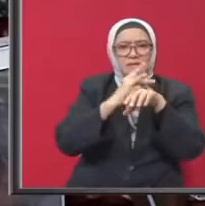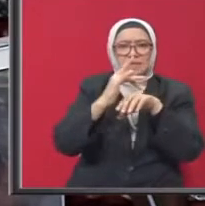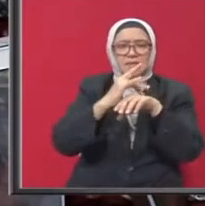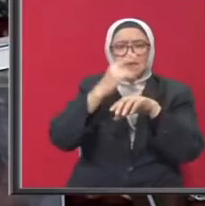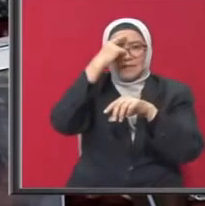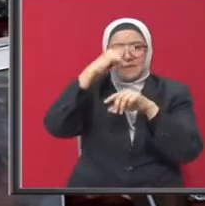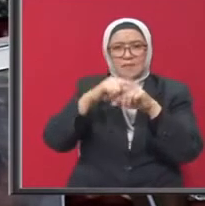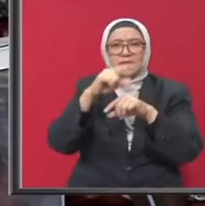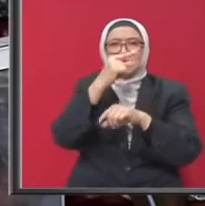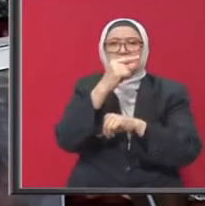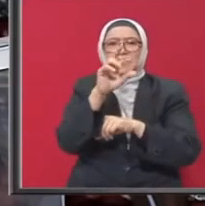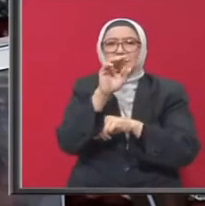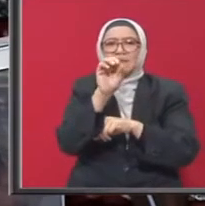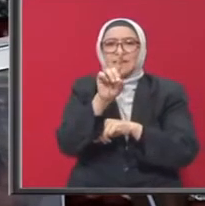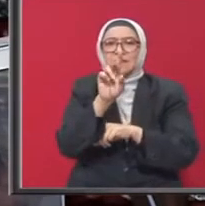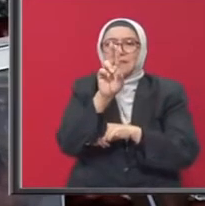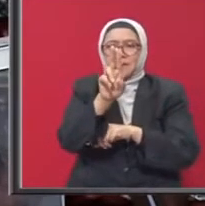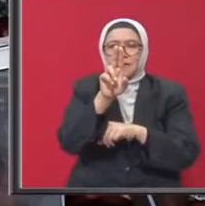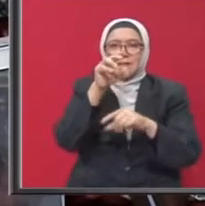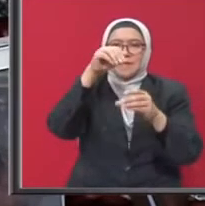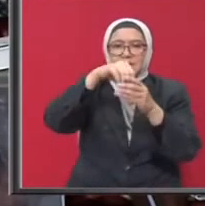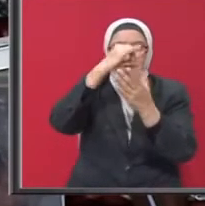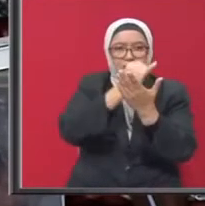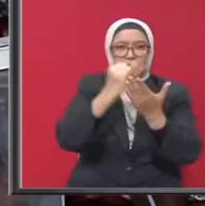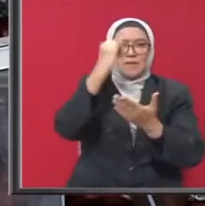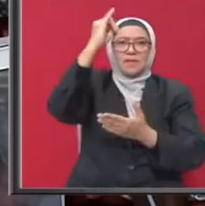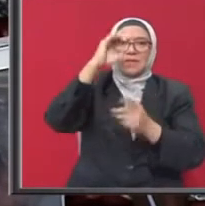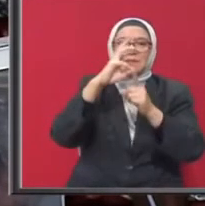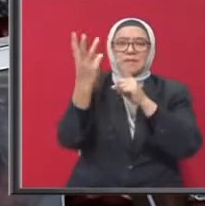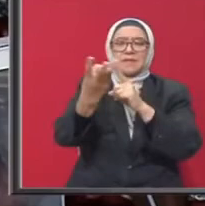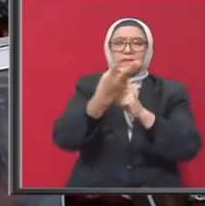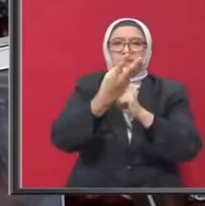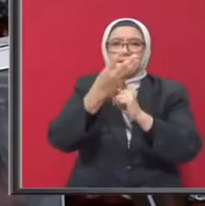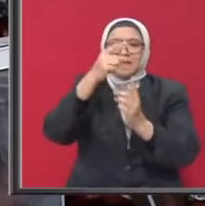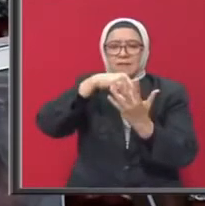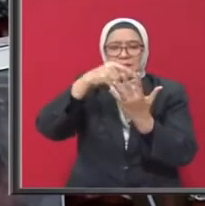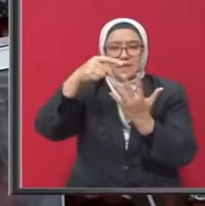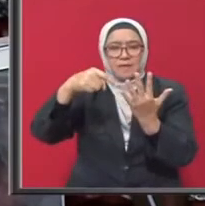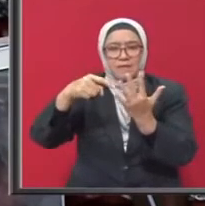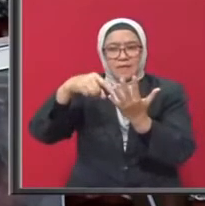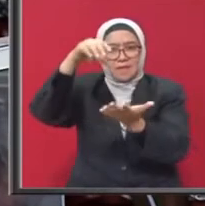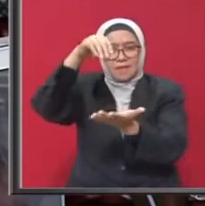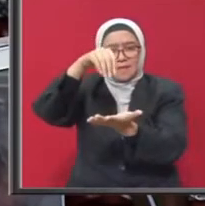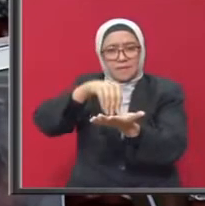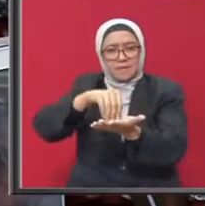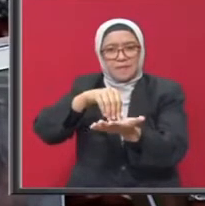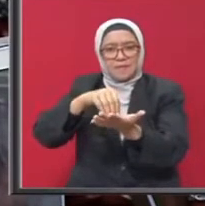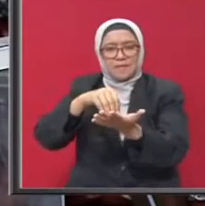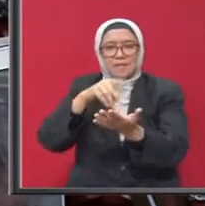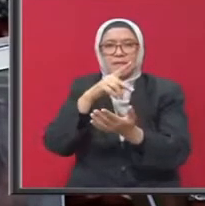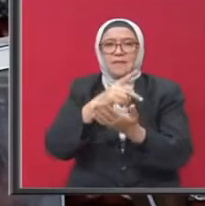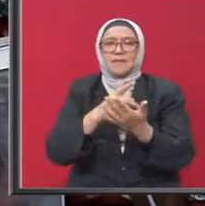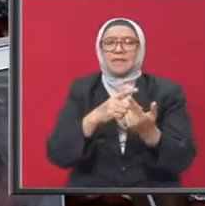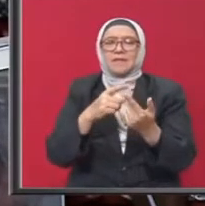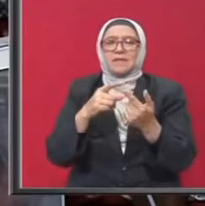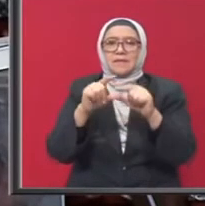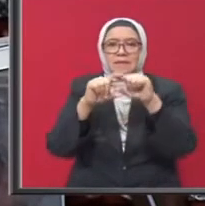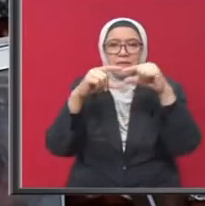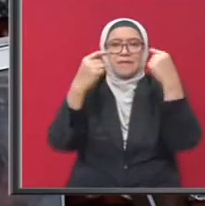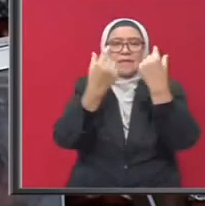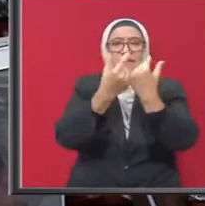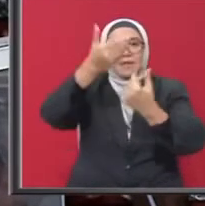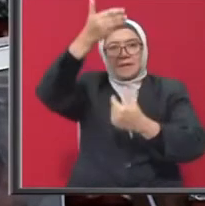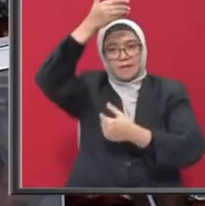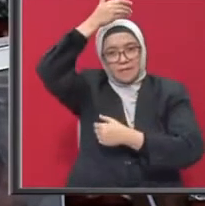29 diisi itu Sidik m diantaranya ialah penempatan queda jururawat Grey